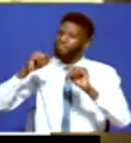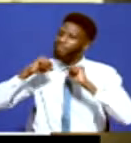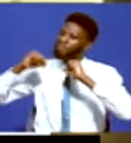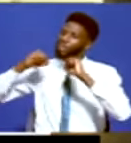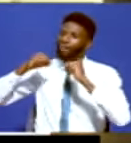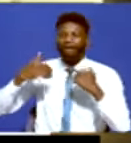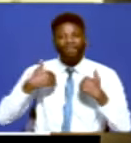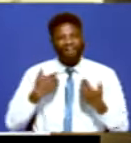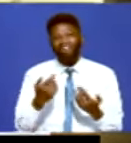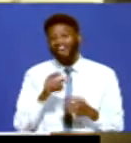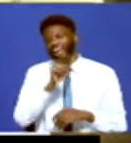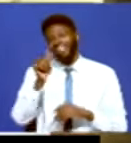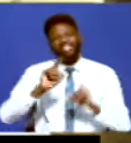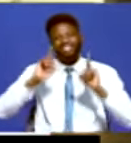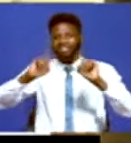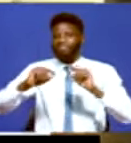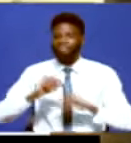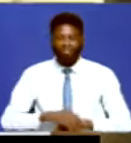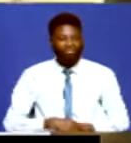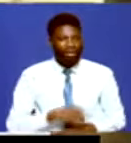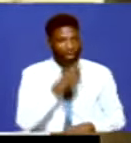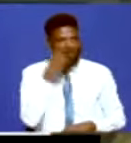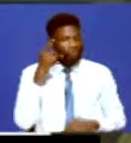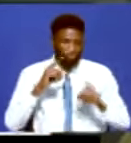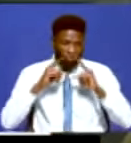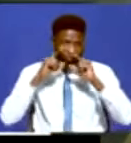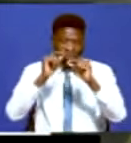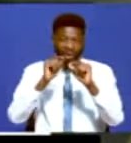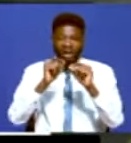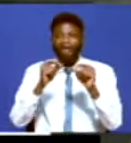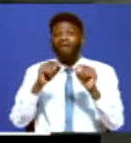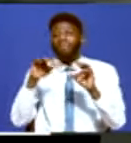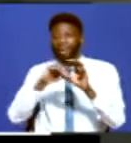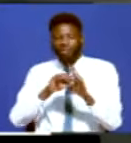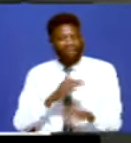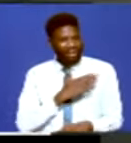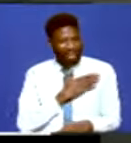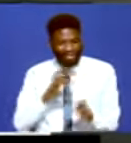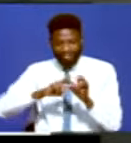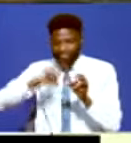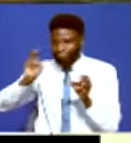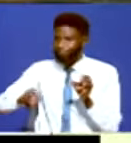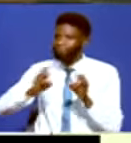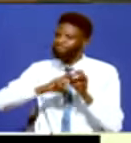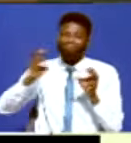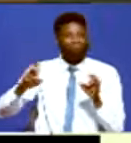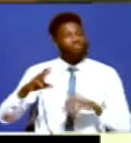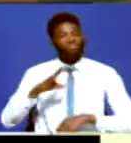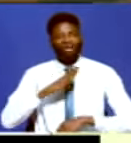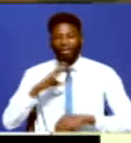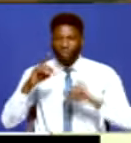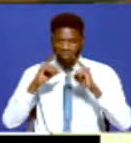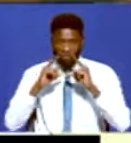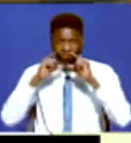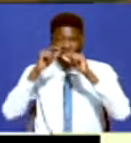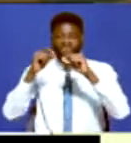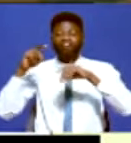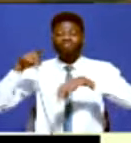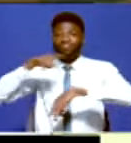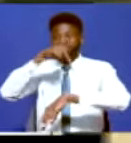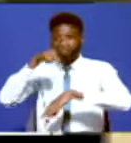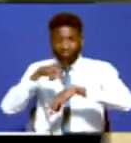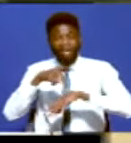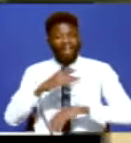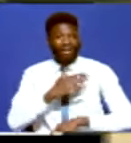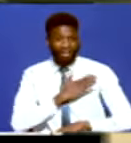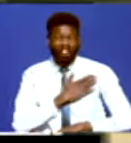Kalonzo hata hivyo alieleza kuridhika na hatua ya vyama kugura kutoka kwa muungano wa NASA, akifichua kwamba makatibu wakuu wa vyama tanzu vya muungano huo